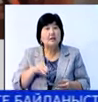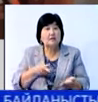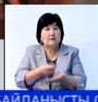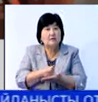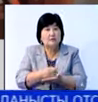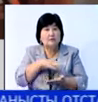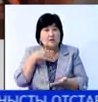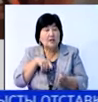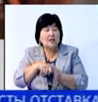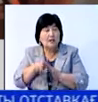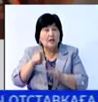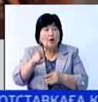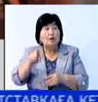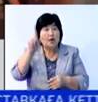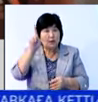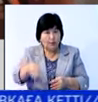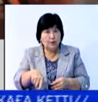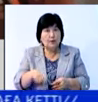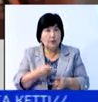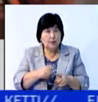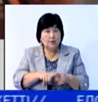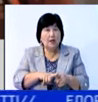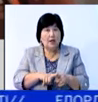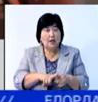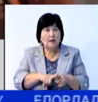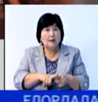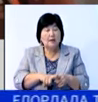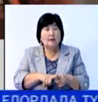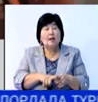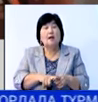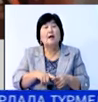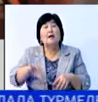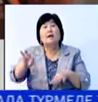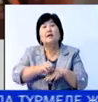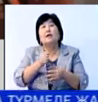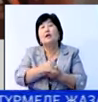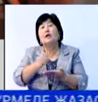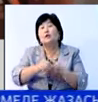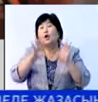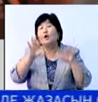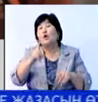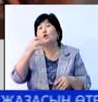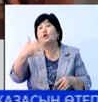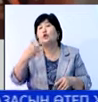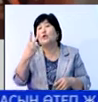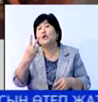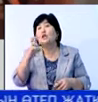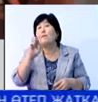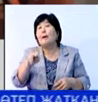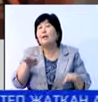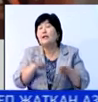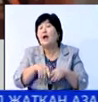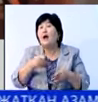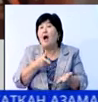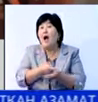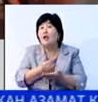тұлғалар және олардан алиментті өндіріп алушыларға неке туралы кодексінің 152 бабына сәйкес